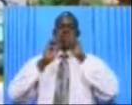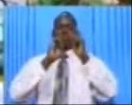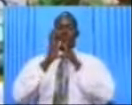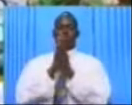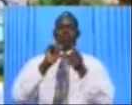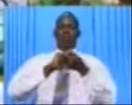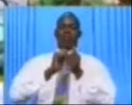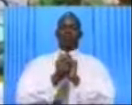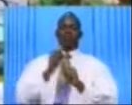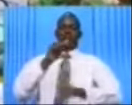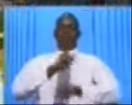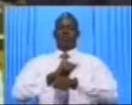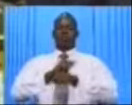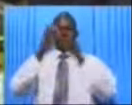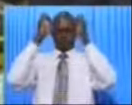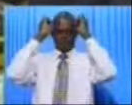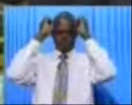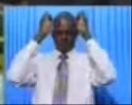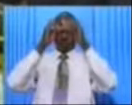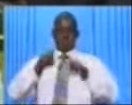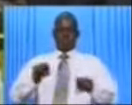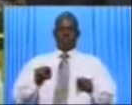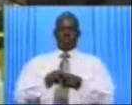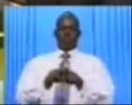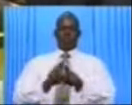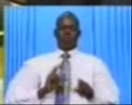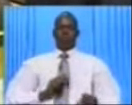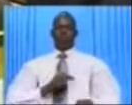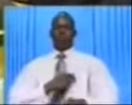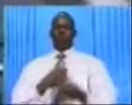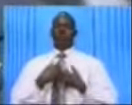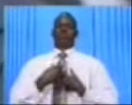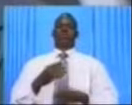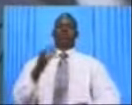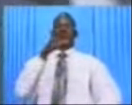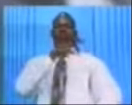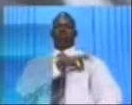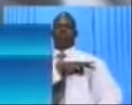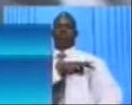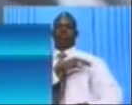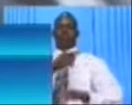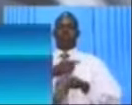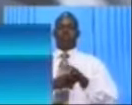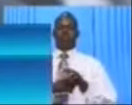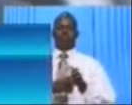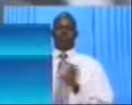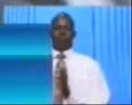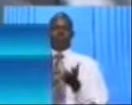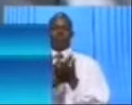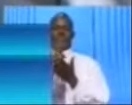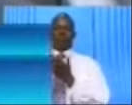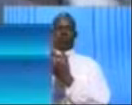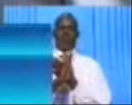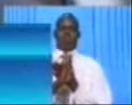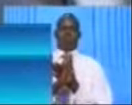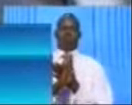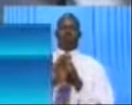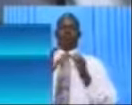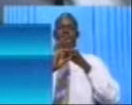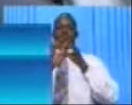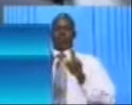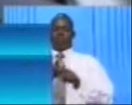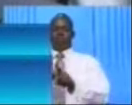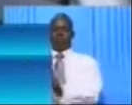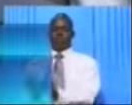donc d'emploi, d'éducation. Et également, nous avons profité de l'occasion pour faire un certain nombre de le bilan des